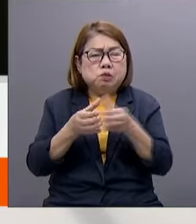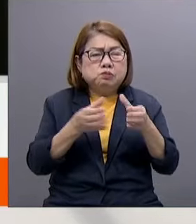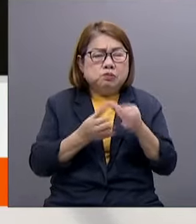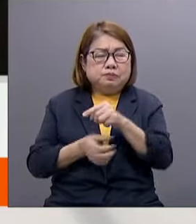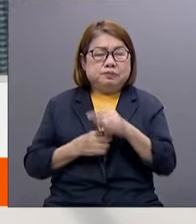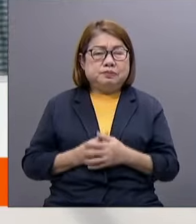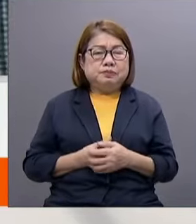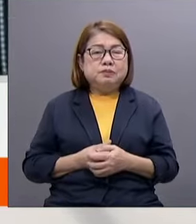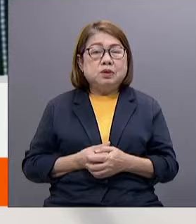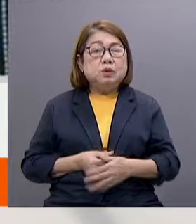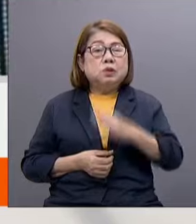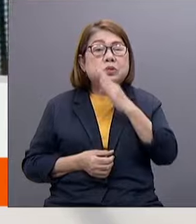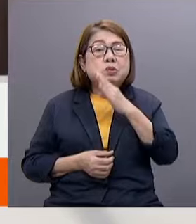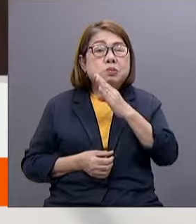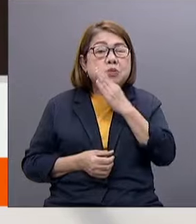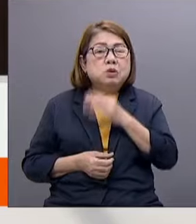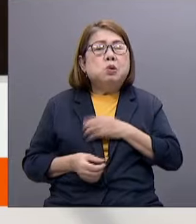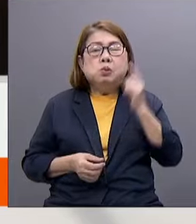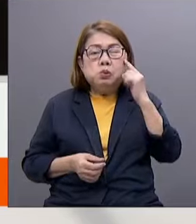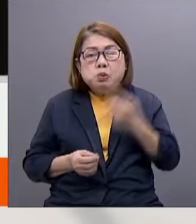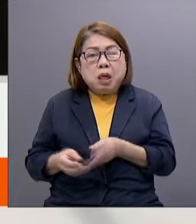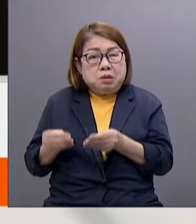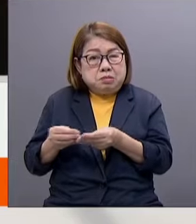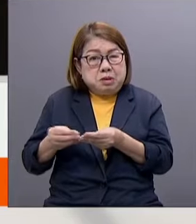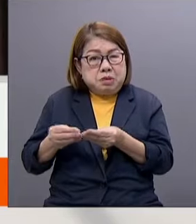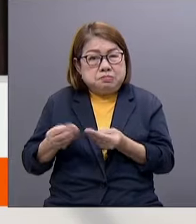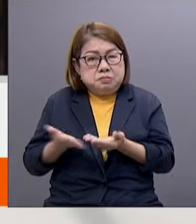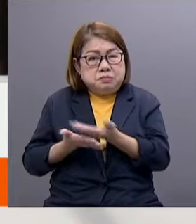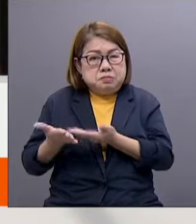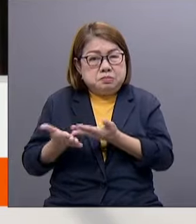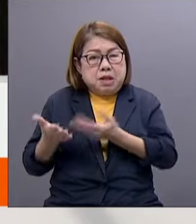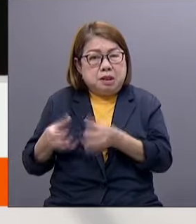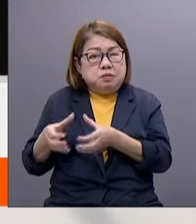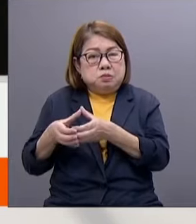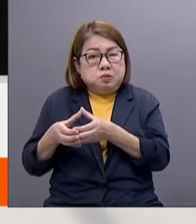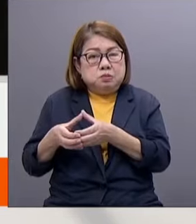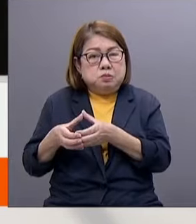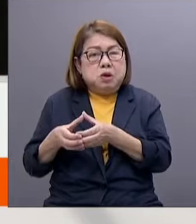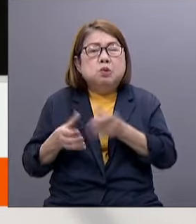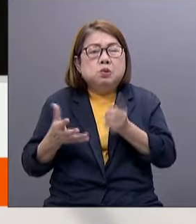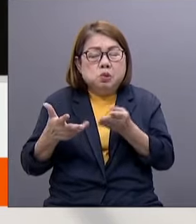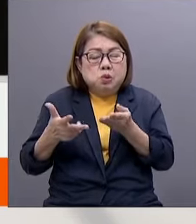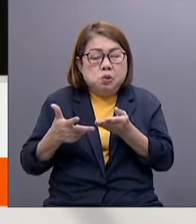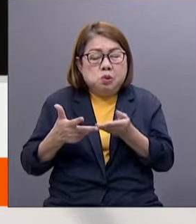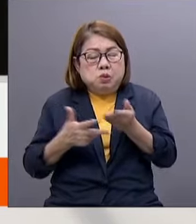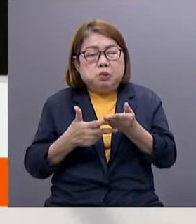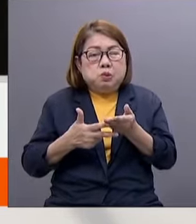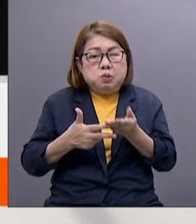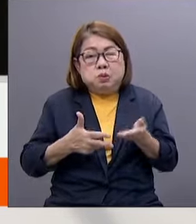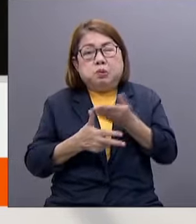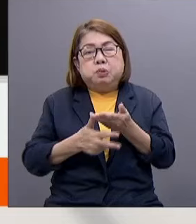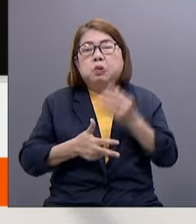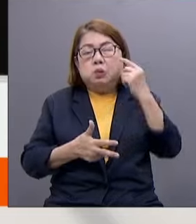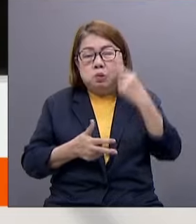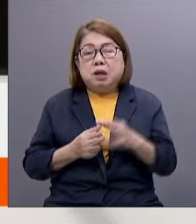ค่ะ แล้วคิดว่าถ้าเขาวางแผนไว้แล้วก็มีการจับกลุ่มก้อนเขาก็คงวางแผนไว้ถึงระดับประเทศแต่ถ้าเกิ